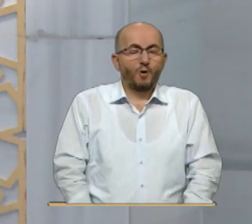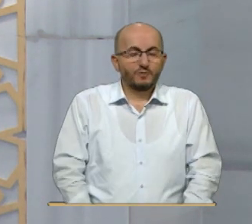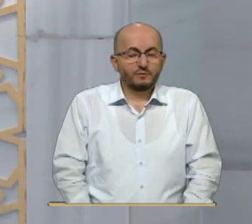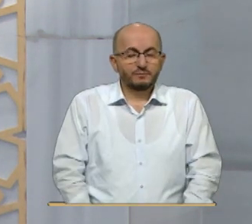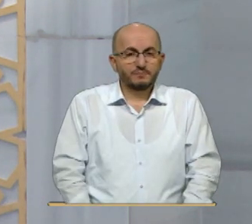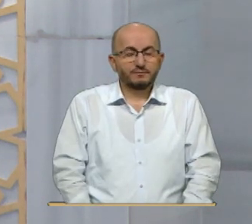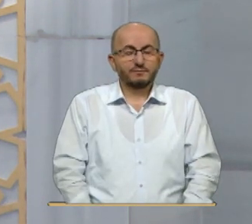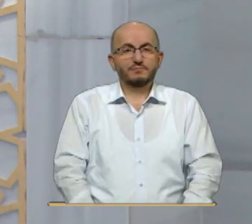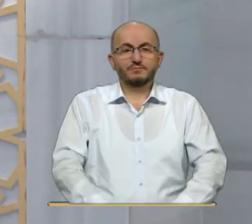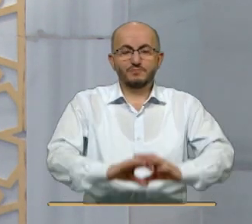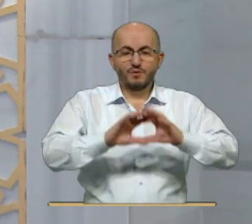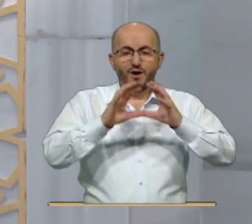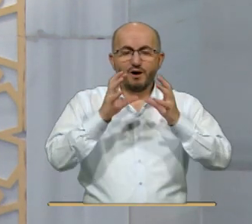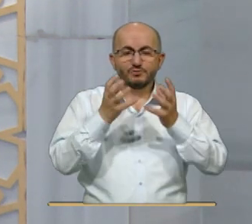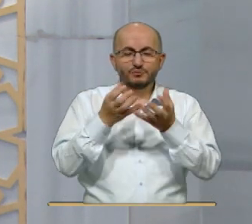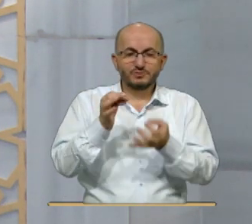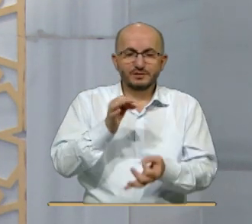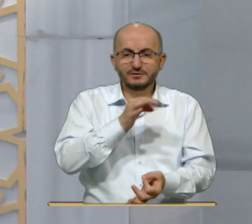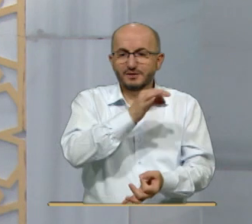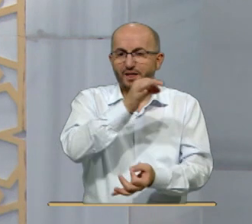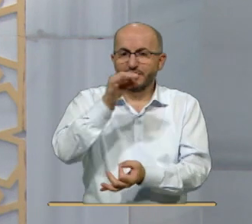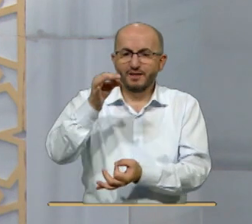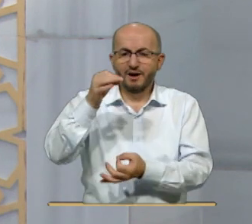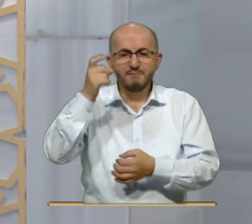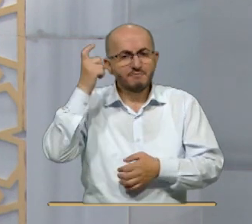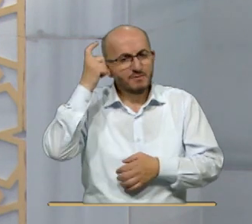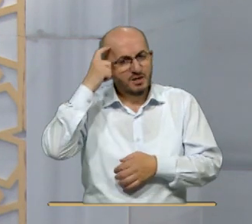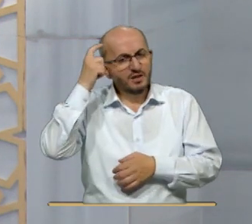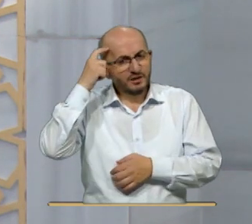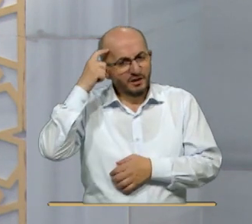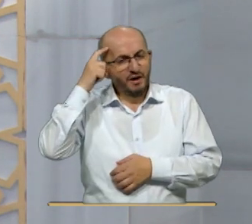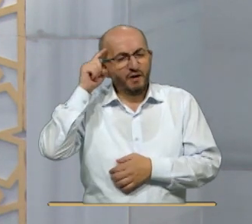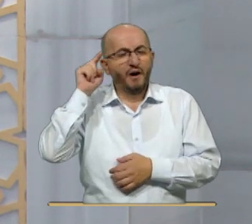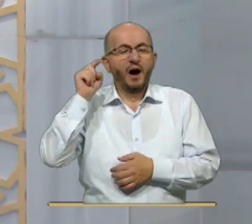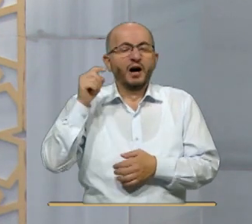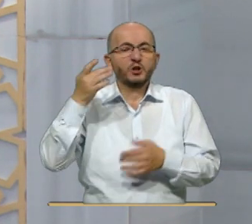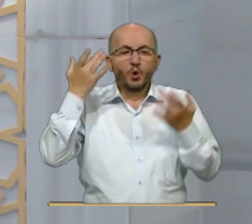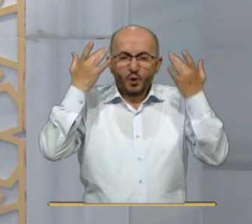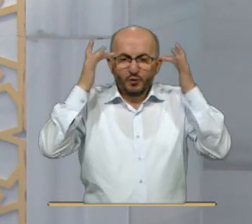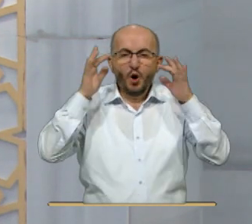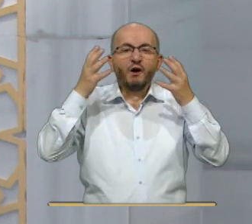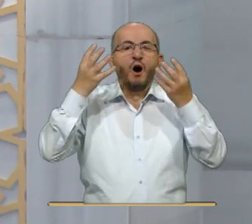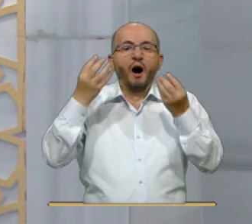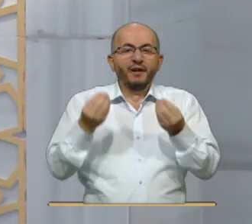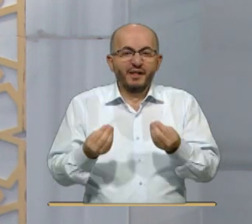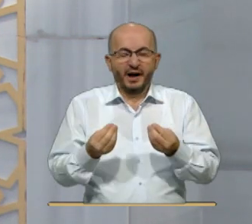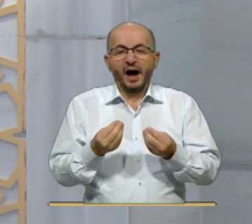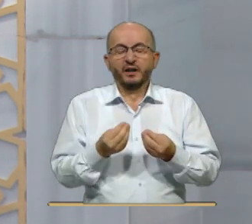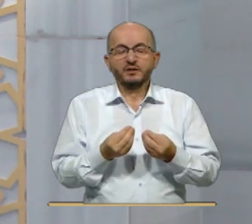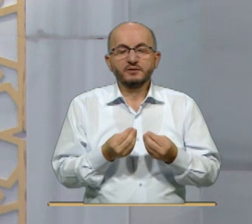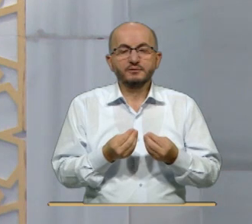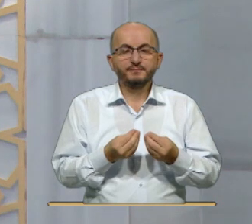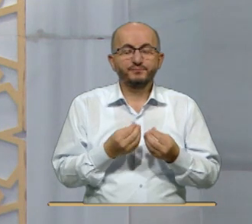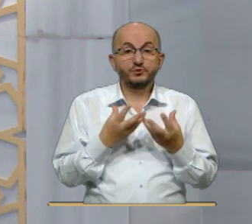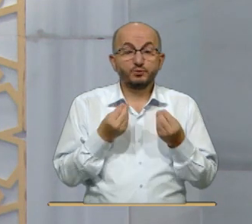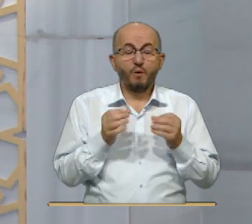Bakın şimdi yeryüzünde mesela insanlık bilgi noktasında, medeniyet noktasında, değil mi?